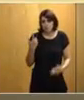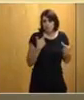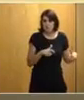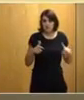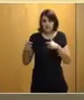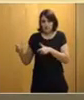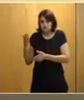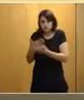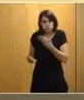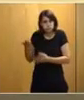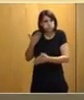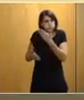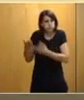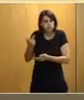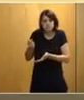conjuntament des de fa mesos. Gràcies. Gràcies.